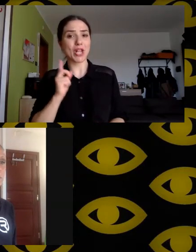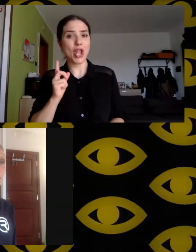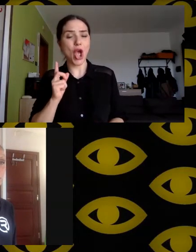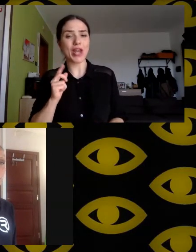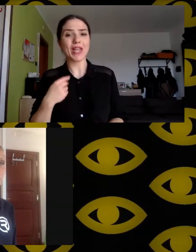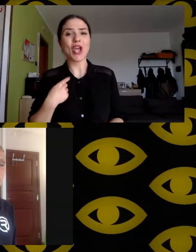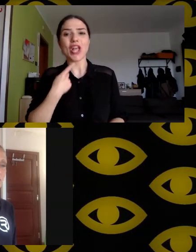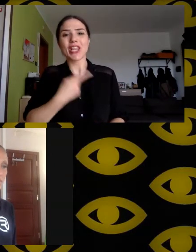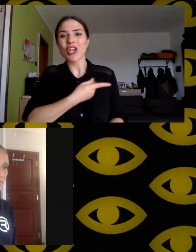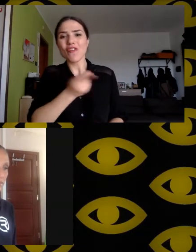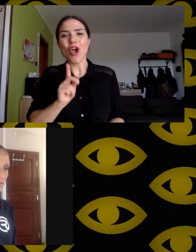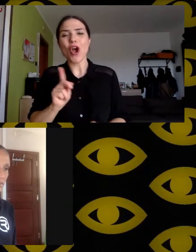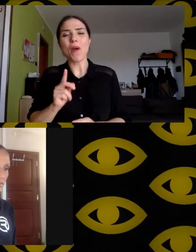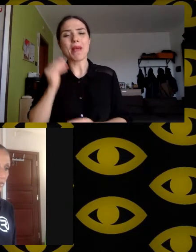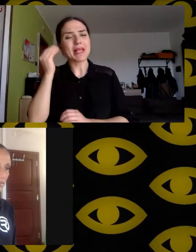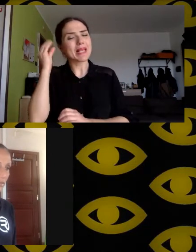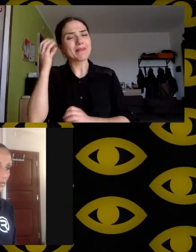giorno.